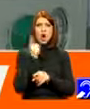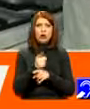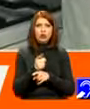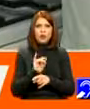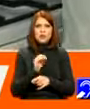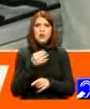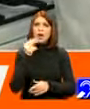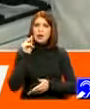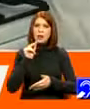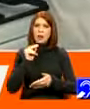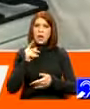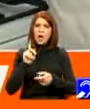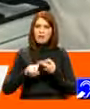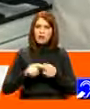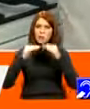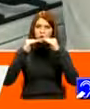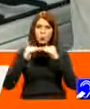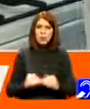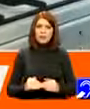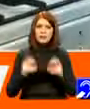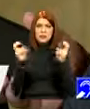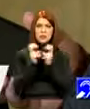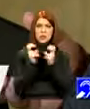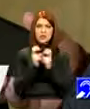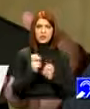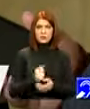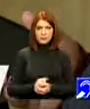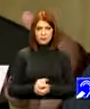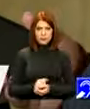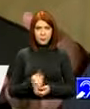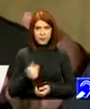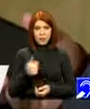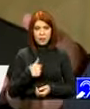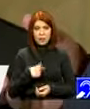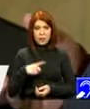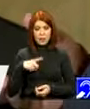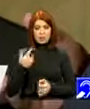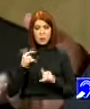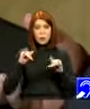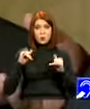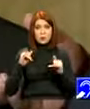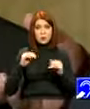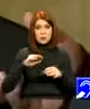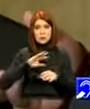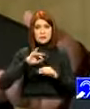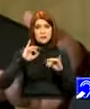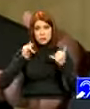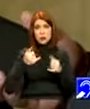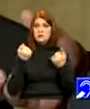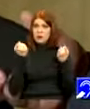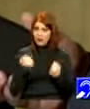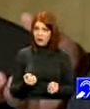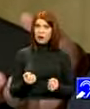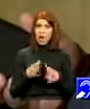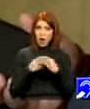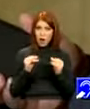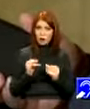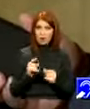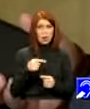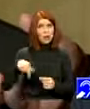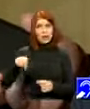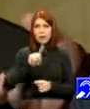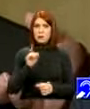care a vizat plafonarea în energie Eu sunt situatie grea prin care trece România nimeni spus și nu am venit la guvernare